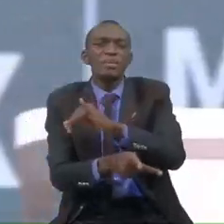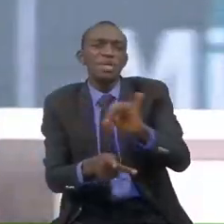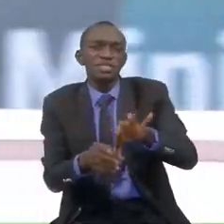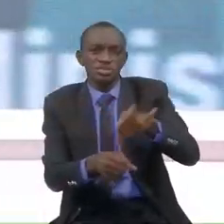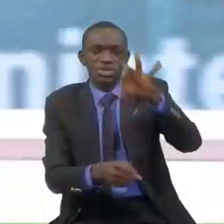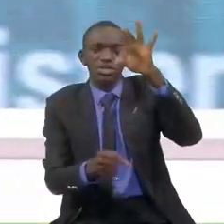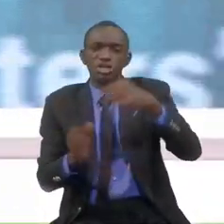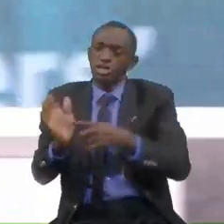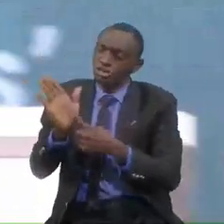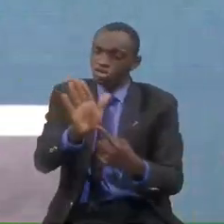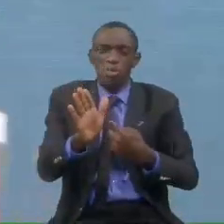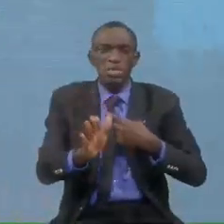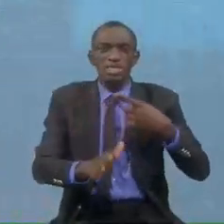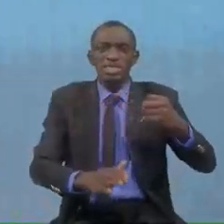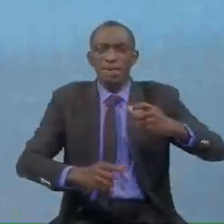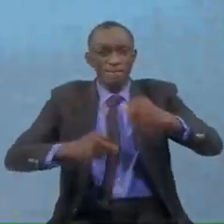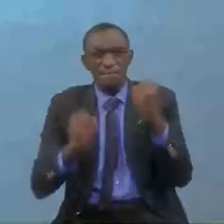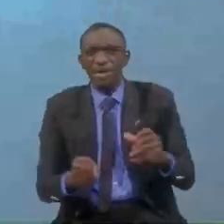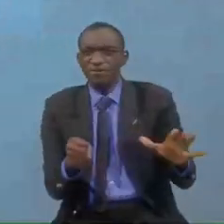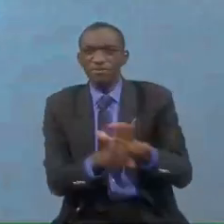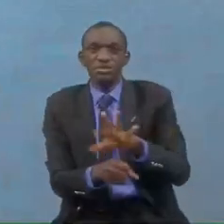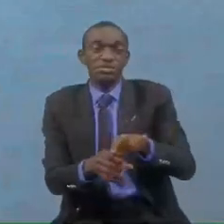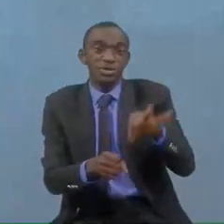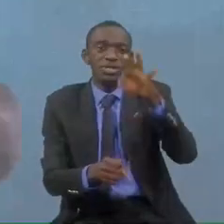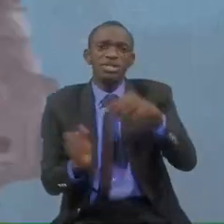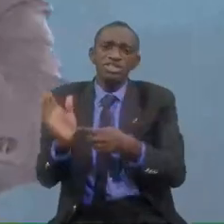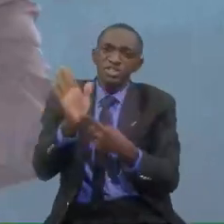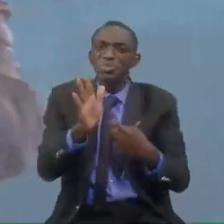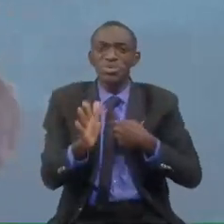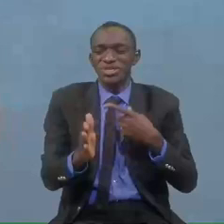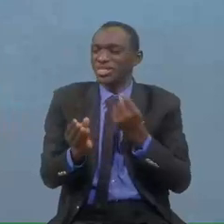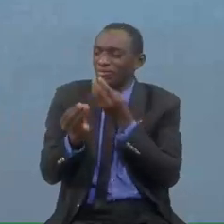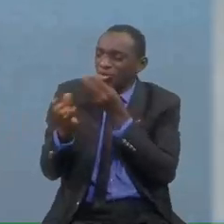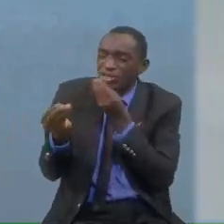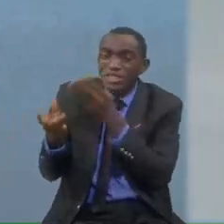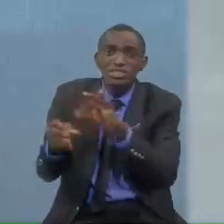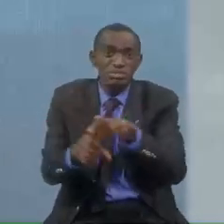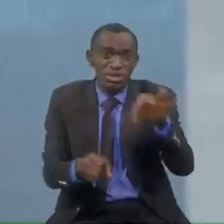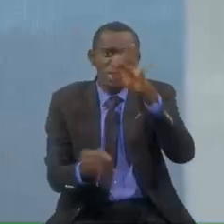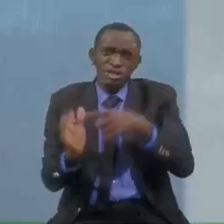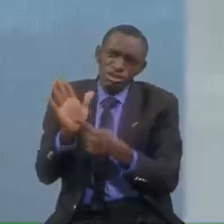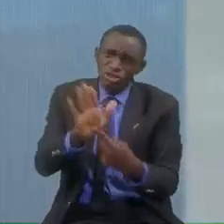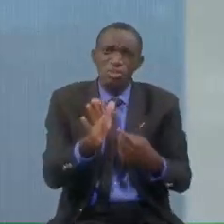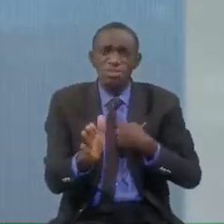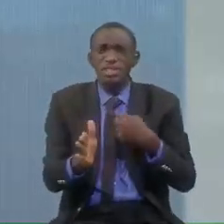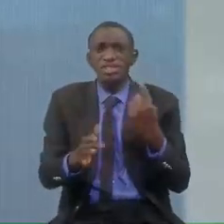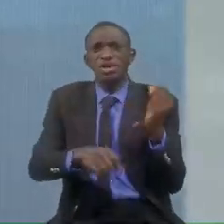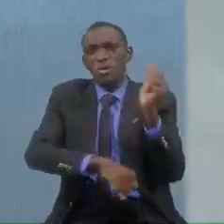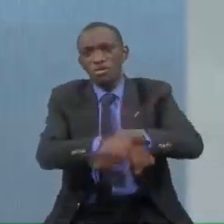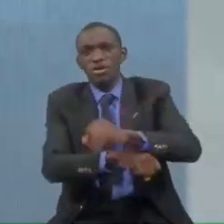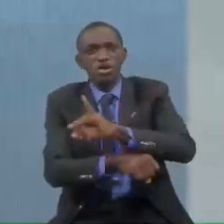Montrez-moi l'esprit de puissance. Montrez-moi l'esprit qui nourrit. Montrez-moi l'esprit